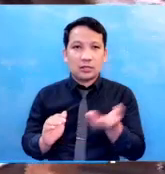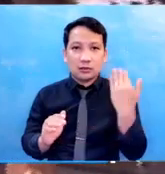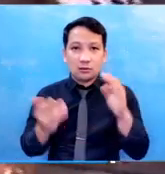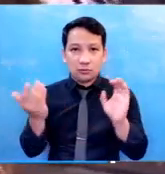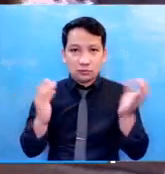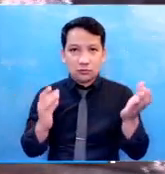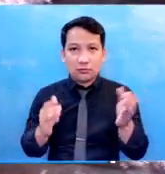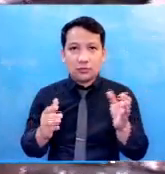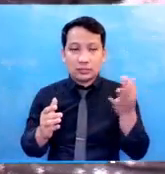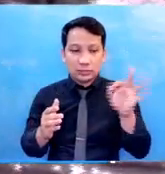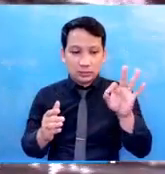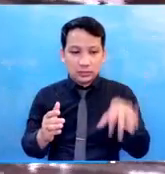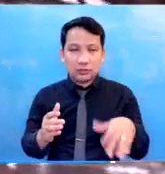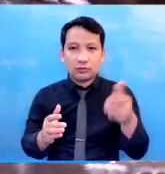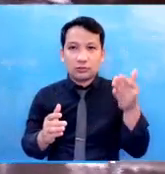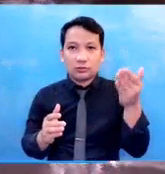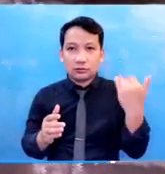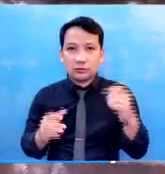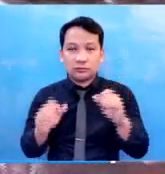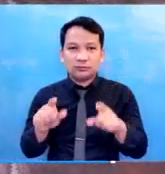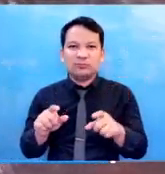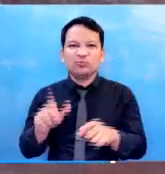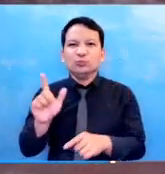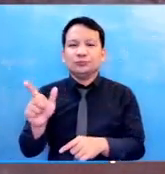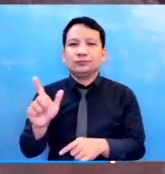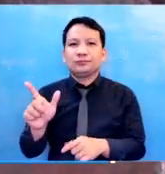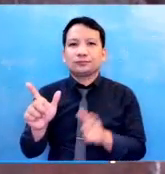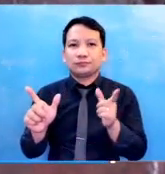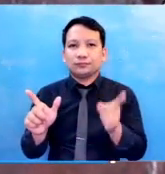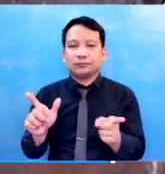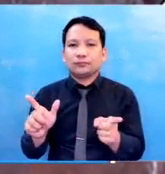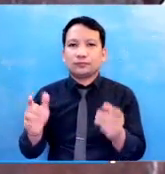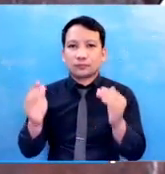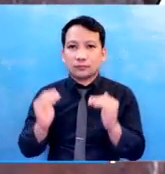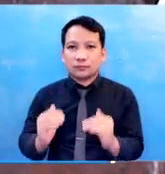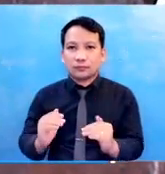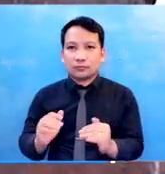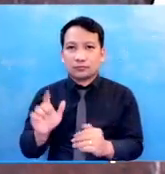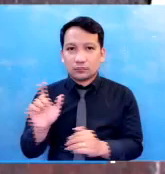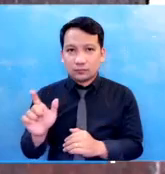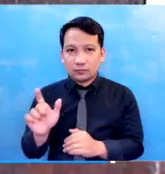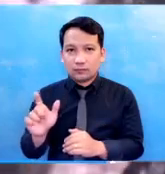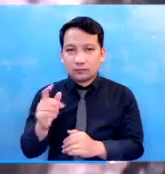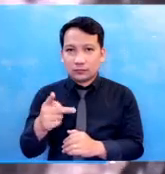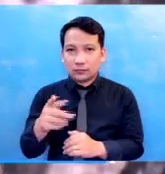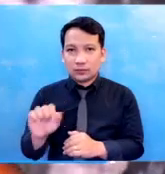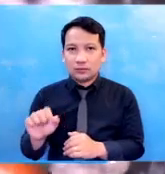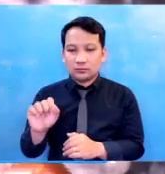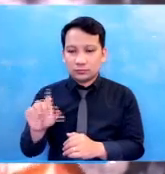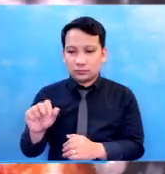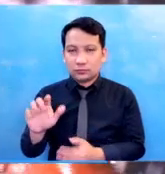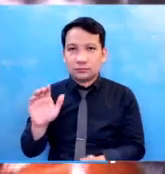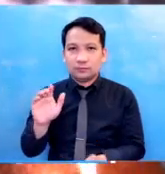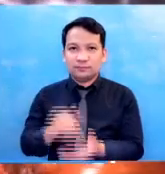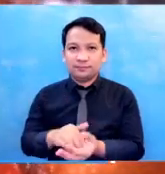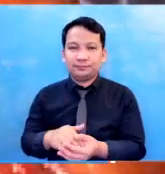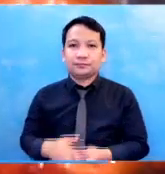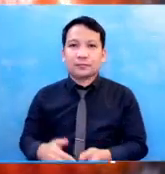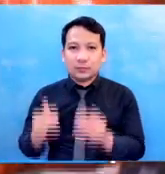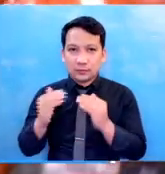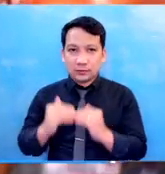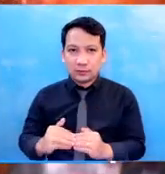sa 9,000 pesos na benta noong 2021. Ang 20 kilos naman nasa 12,000 pesos. Haba